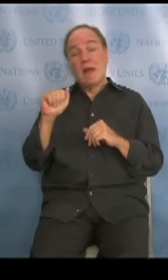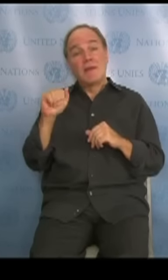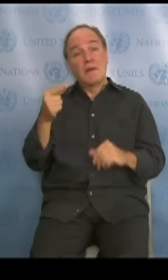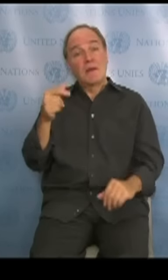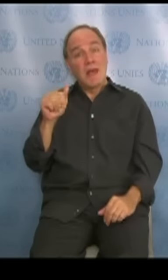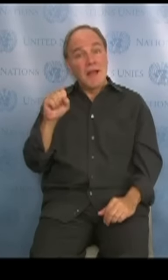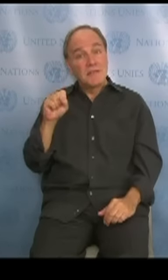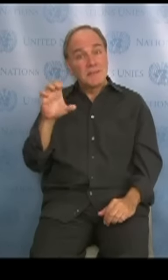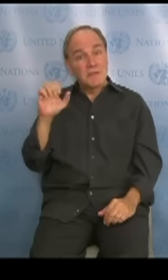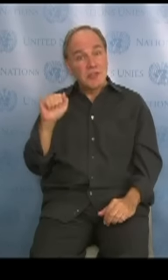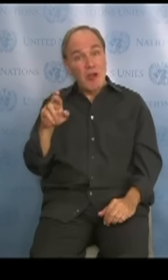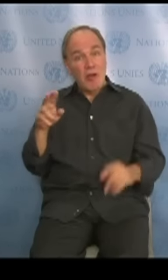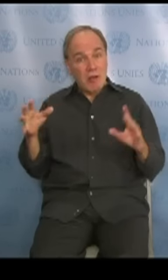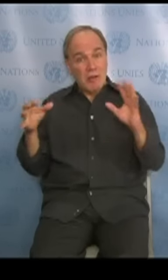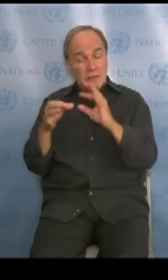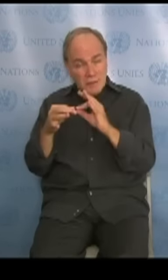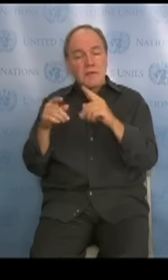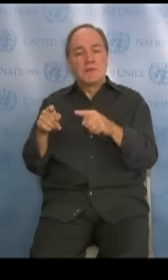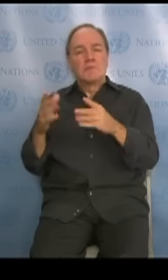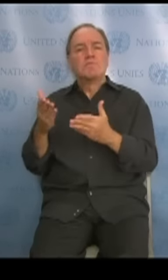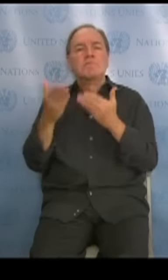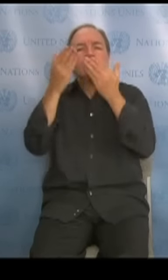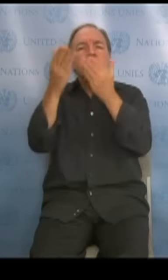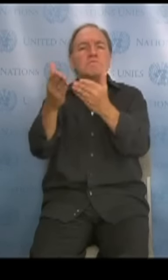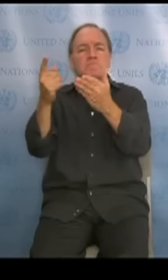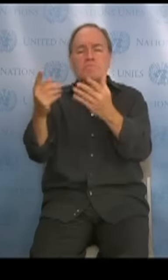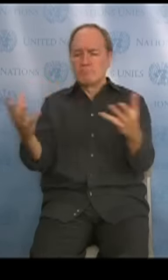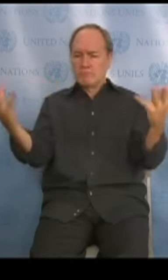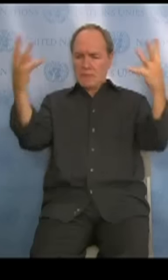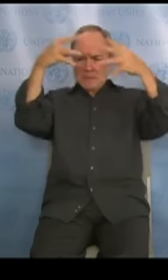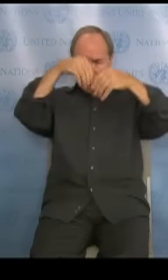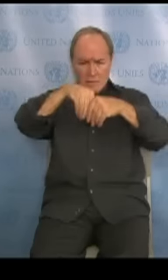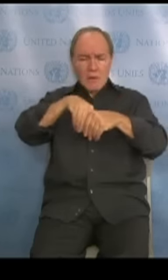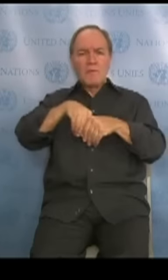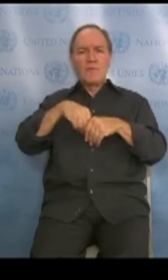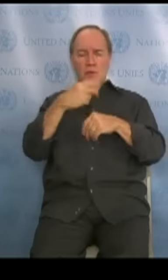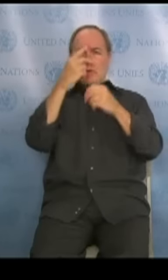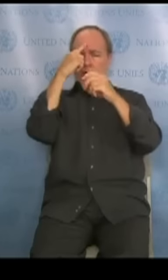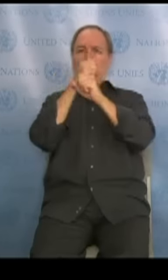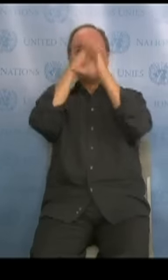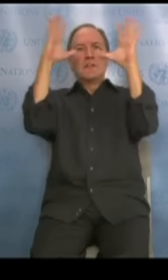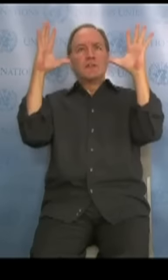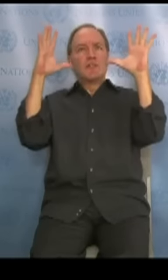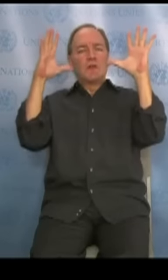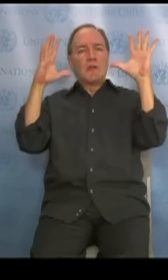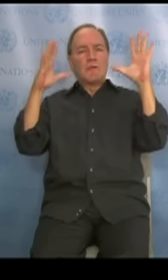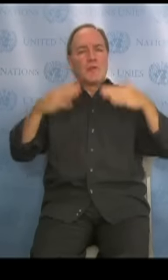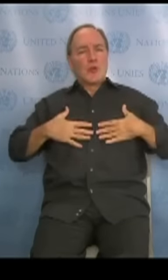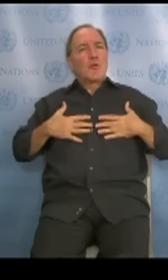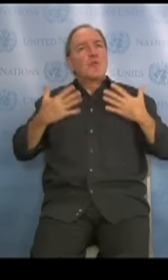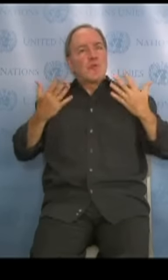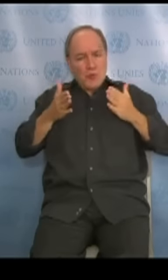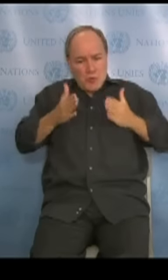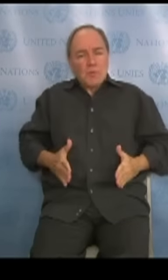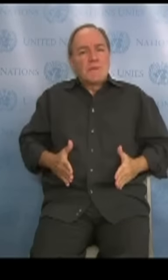personne humaine qui prenne en compte le riche patrimoine culturel de l'Afrique ainsi que